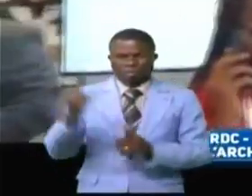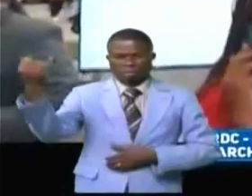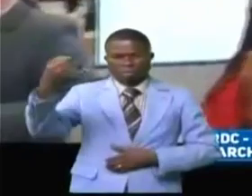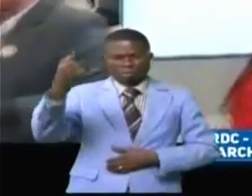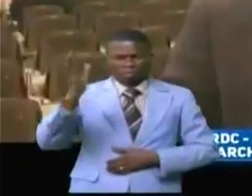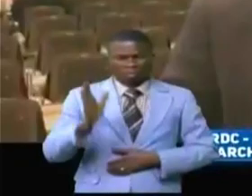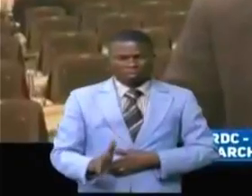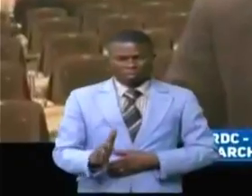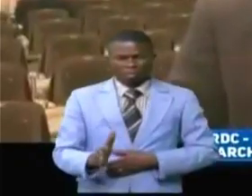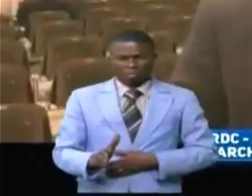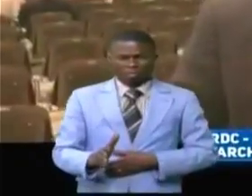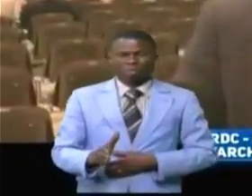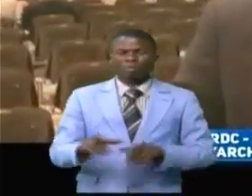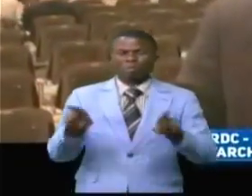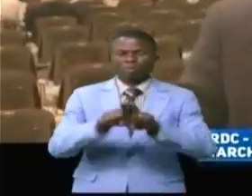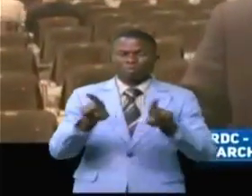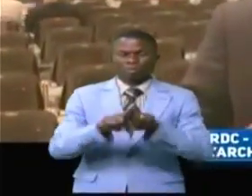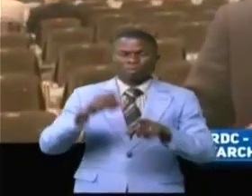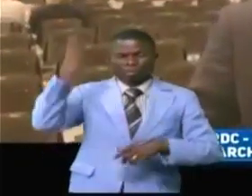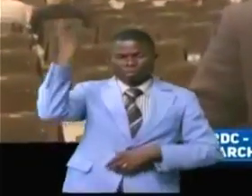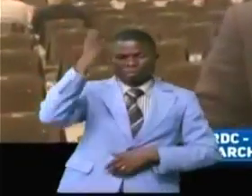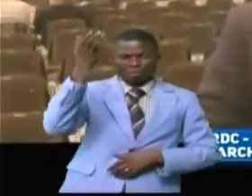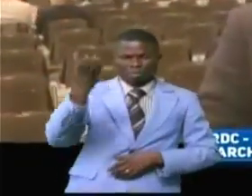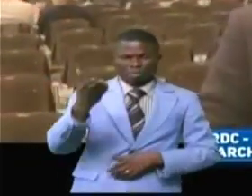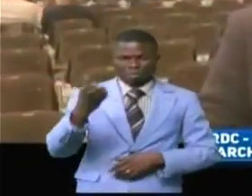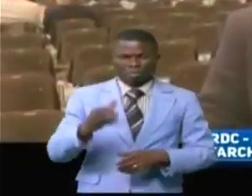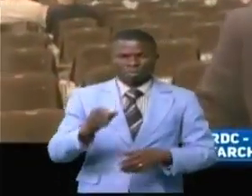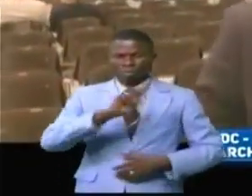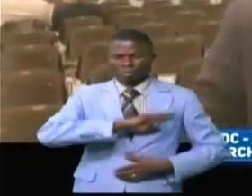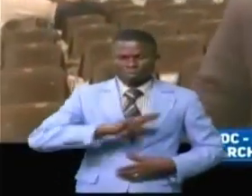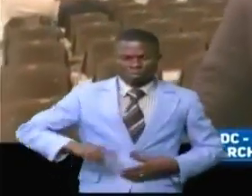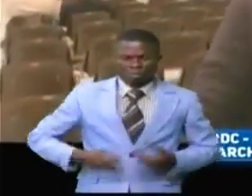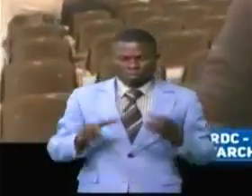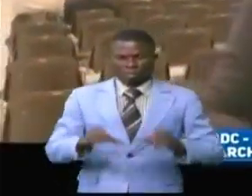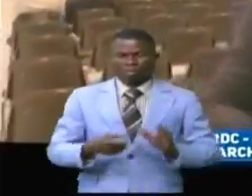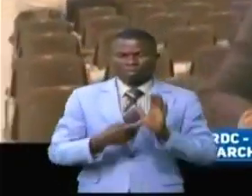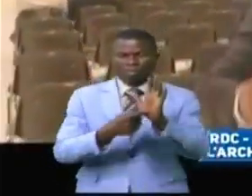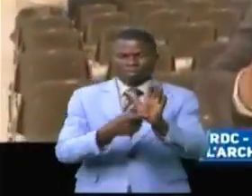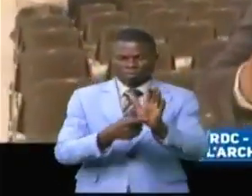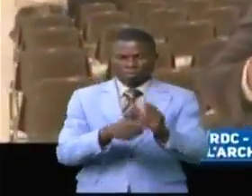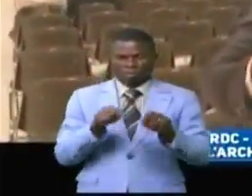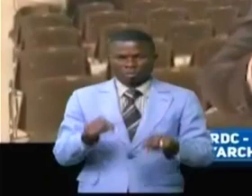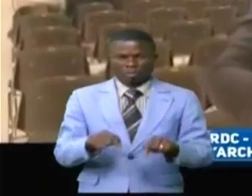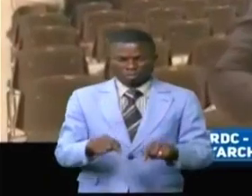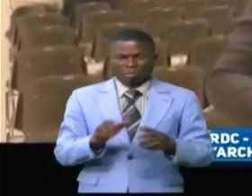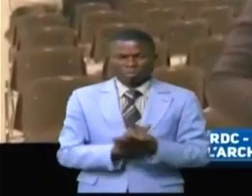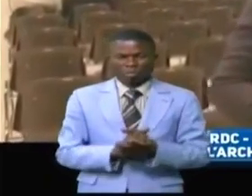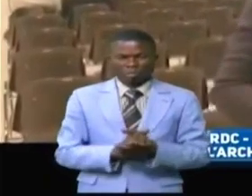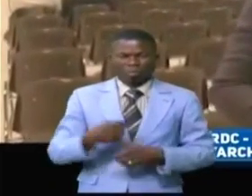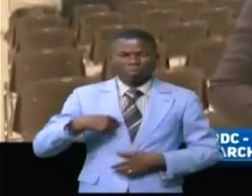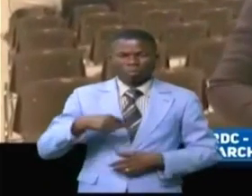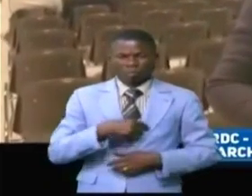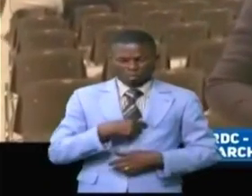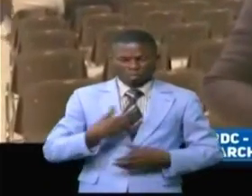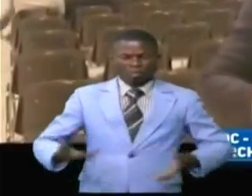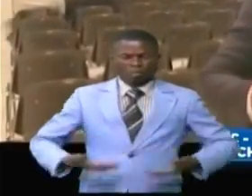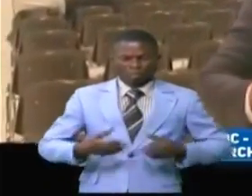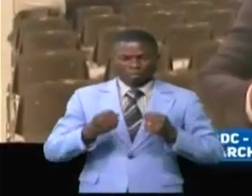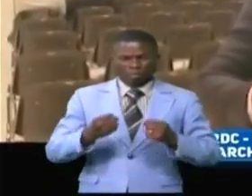l'architecture suivant les standards internationaux. La RDC présente, nous avons un stand et nous valorisons l'image de